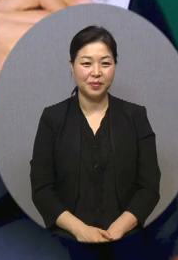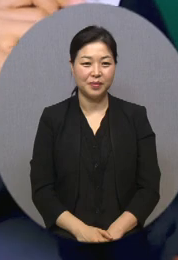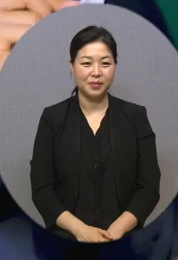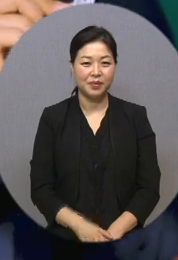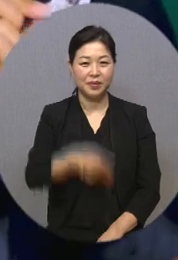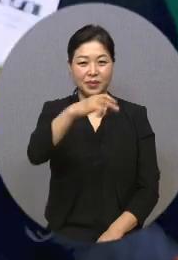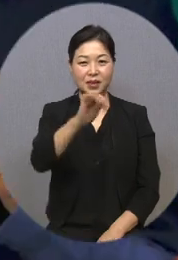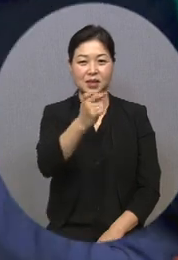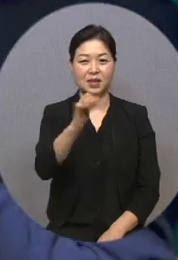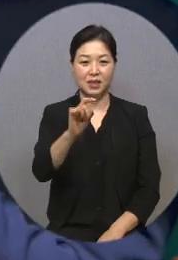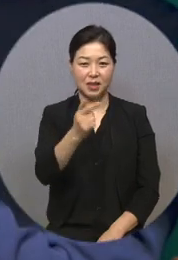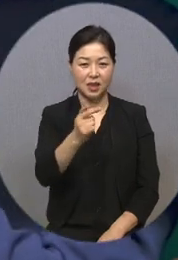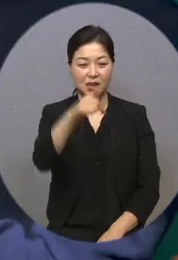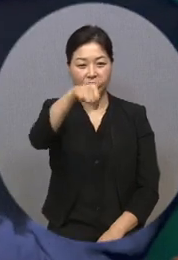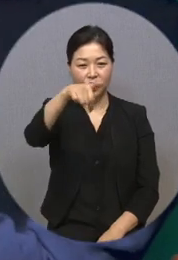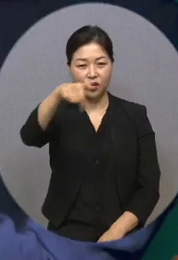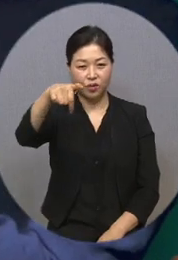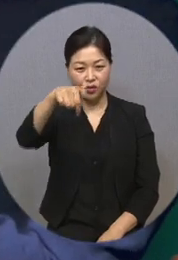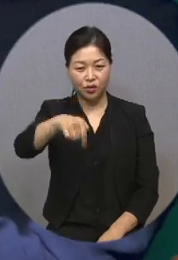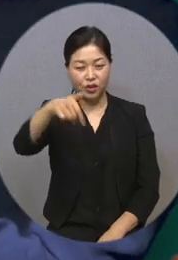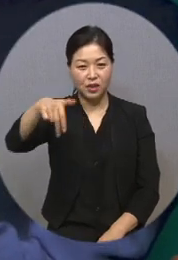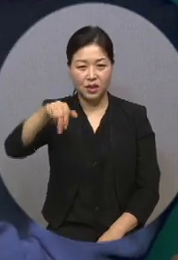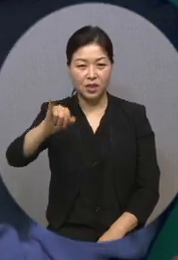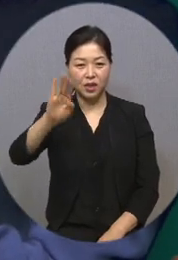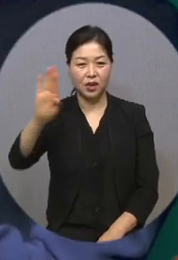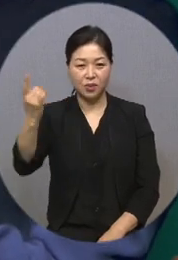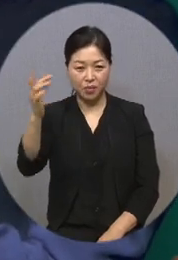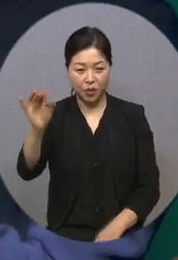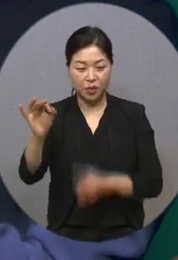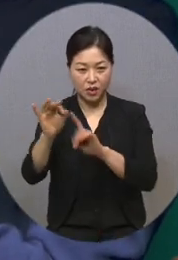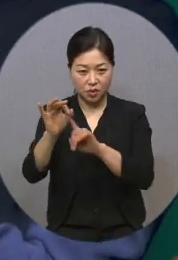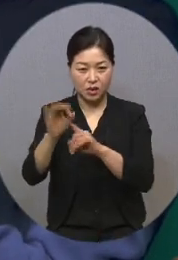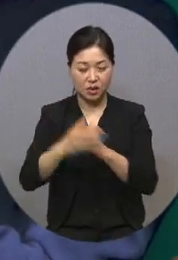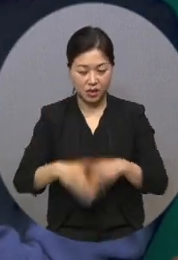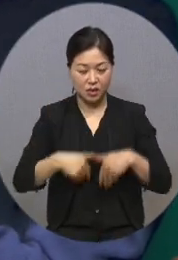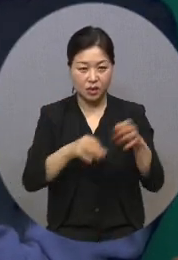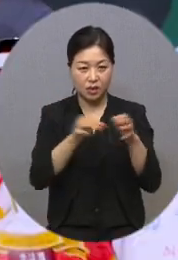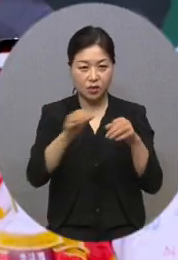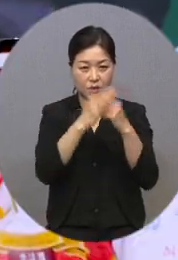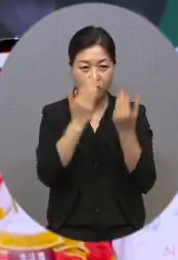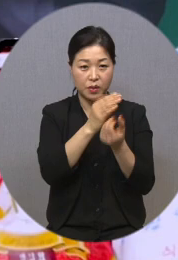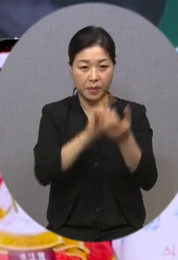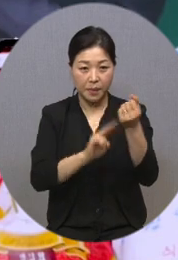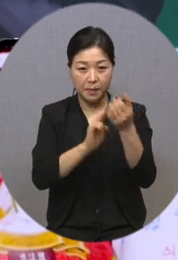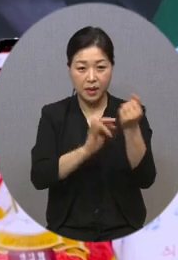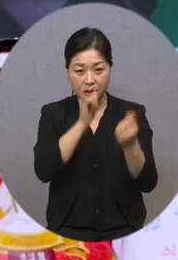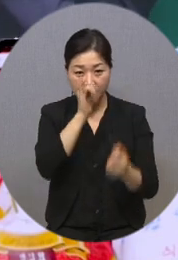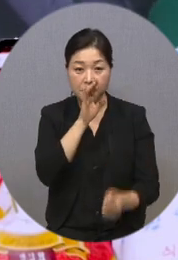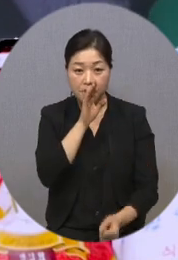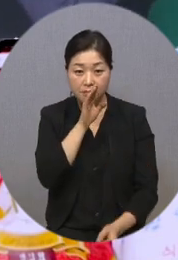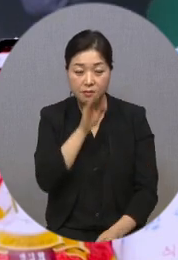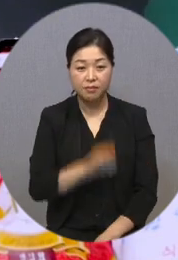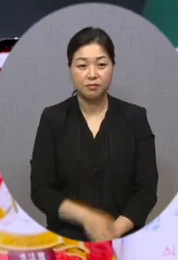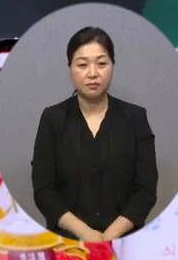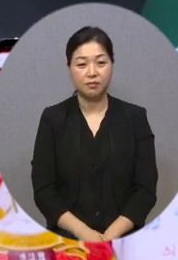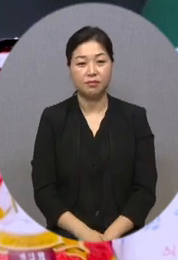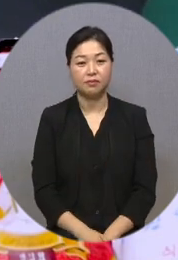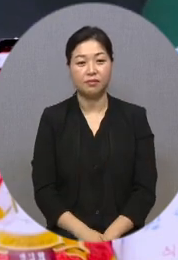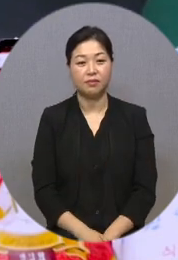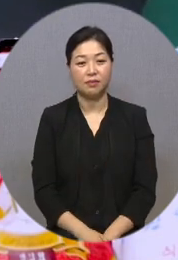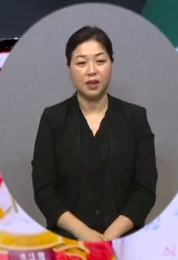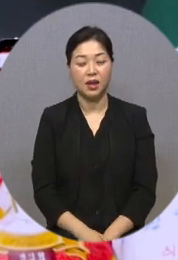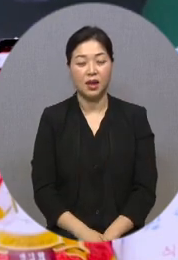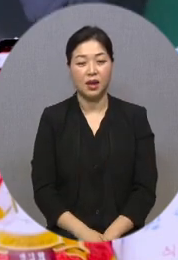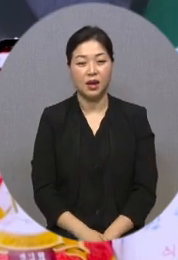꾸찌뽕 열매차. 이런 것들을 지금 전부 남도장터에서 판매한다는 거잖아요. 아, 과장님. 와. 네. 남도장터에 있는